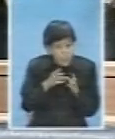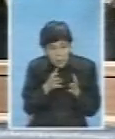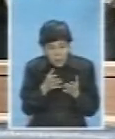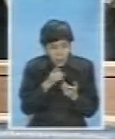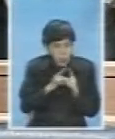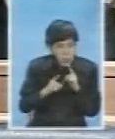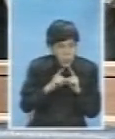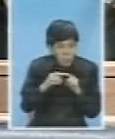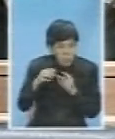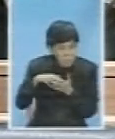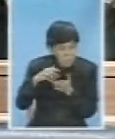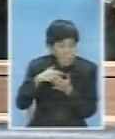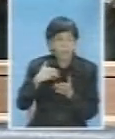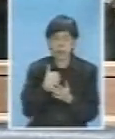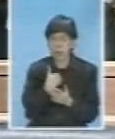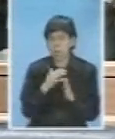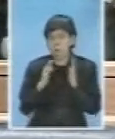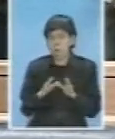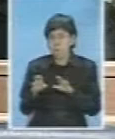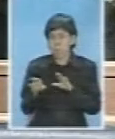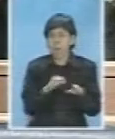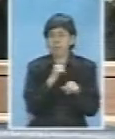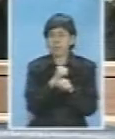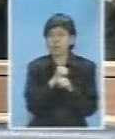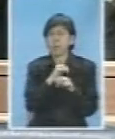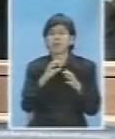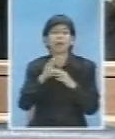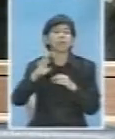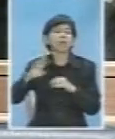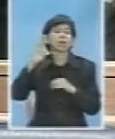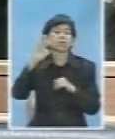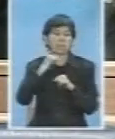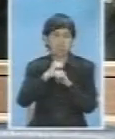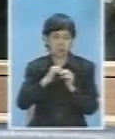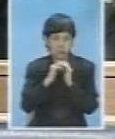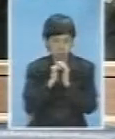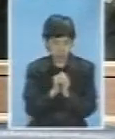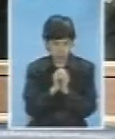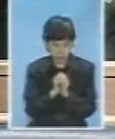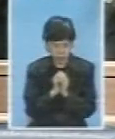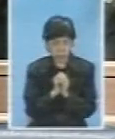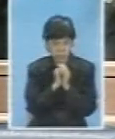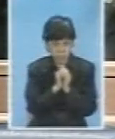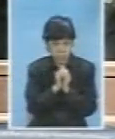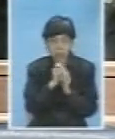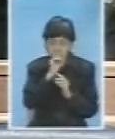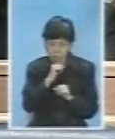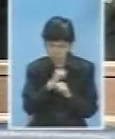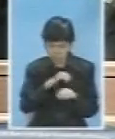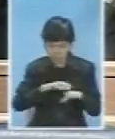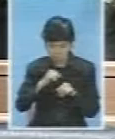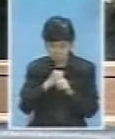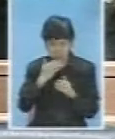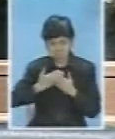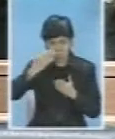และมีการพูดกันว่ามีการเตรียมบุคคลเพื่อที่จะไปจัดตั้งบริษัทในประเทศจีนแล้วกล่าวอ้างว่าจะดำเนินการ